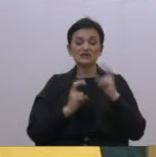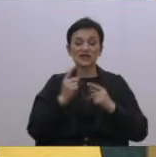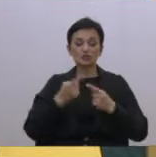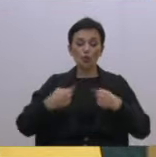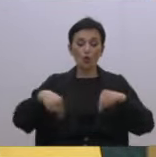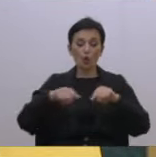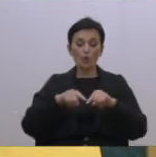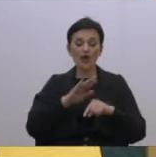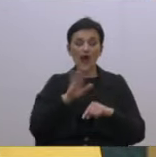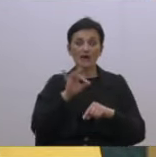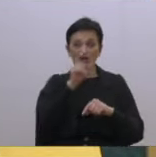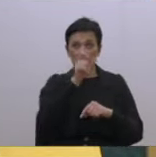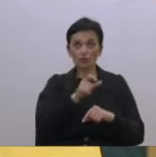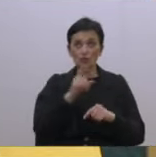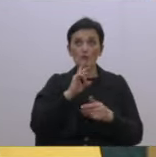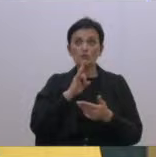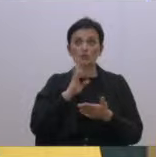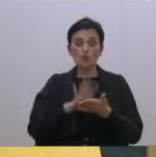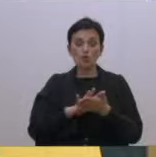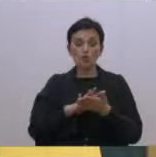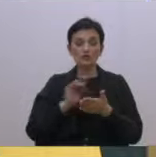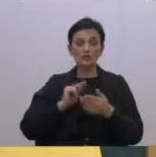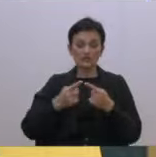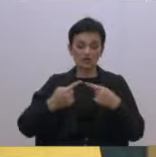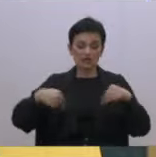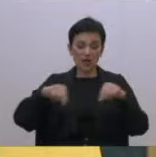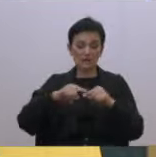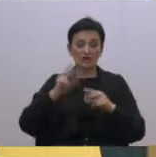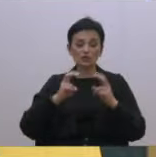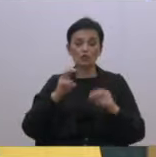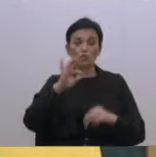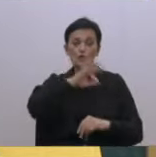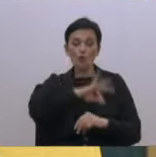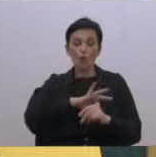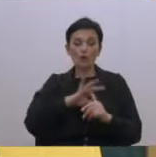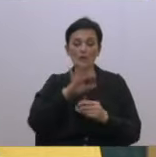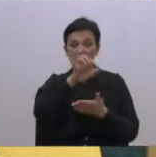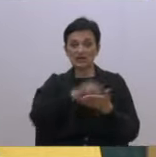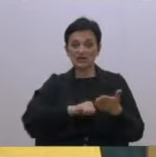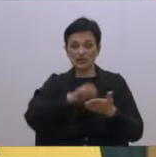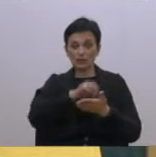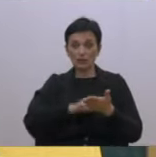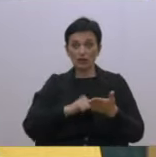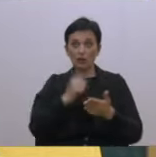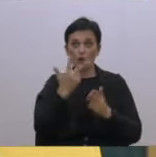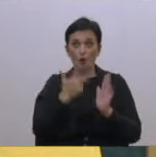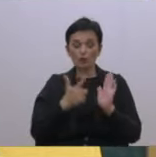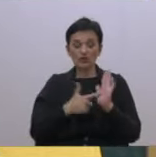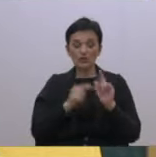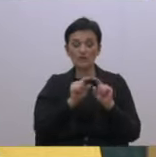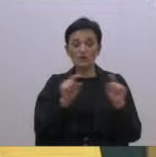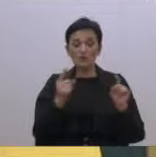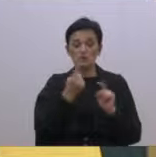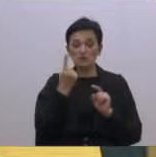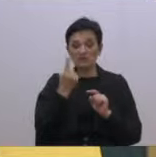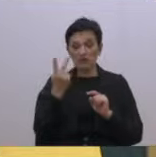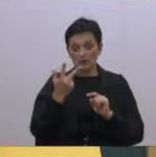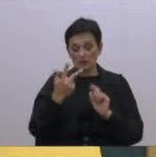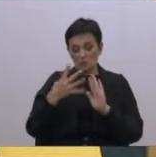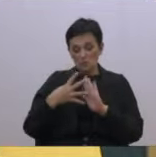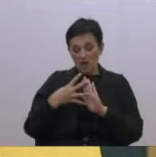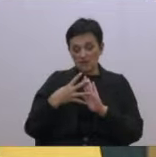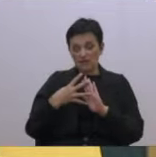და არარეზიდენტი საწარმოს მუდმივი დაწესებულება, საწარმოები, რომლებიც მოგების გადასახადით იბეგრებიან ამ კოდექსის 97 მუხლის პირველი, მესამე და მეცხრე